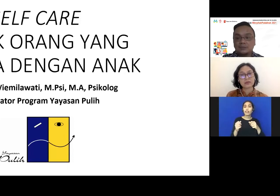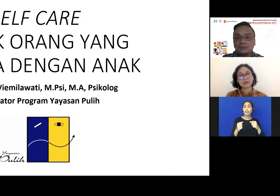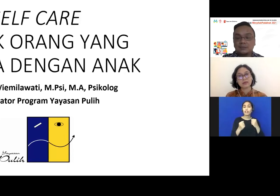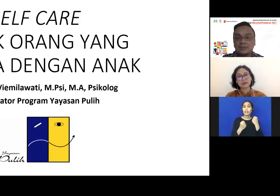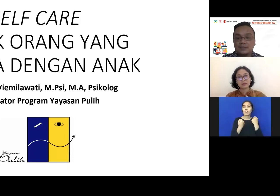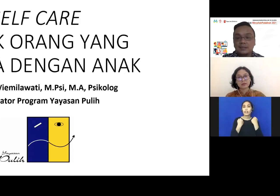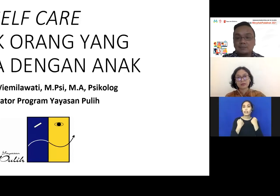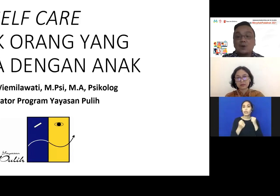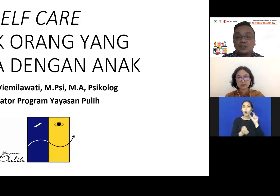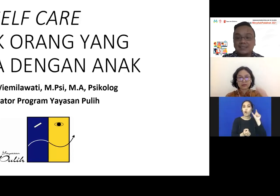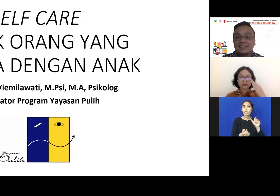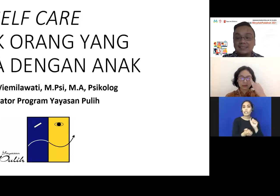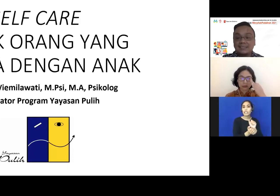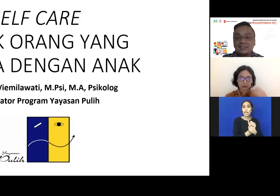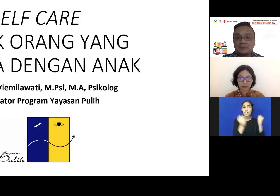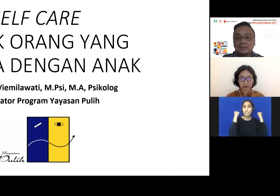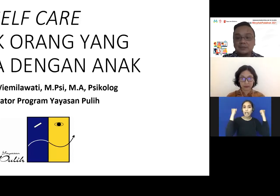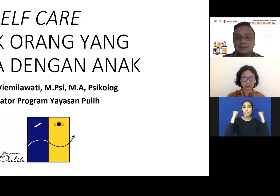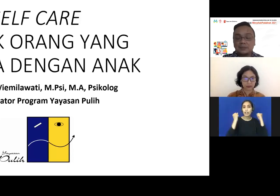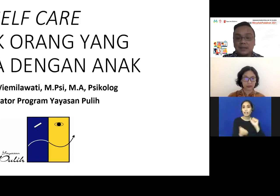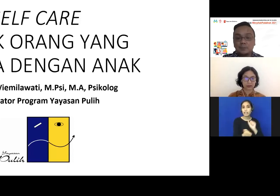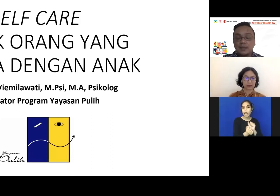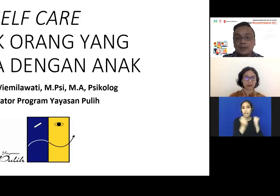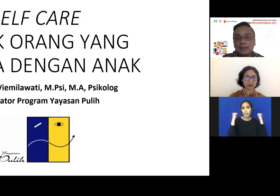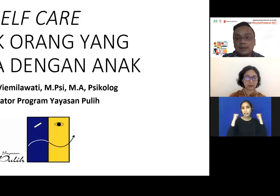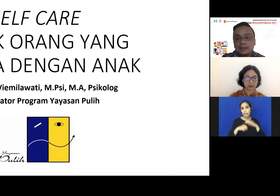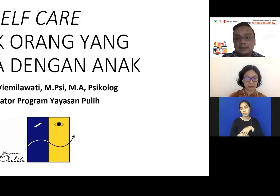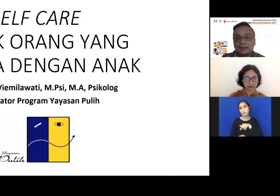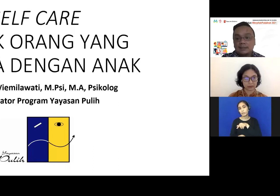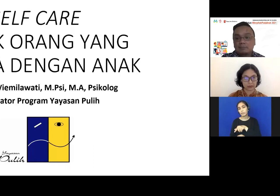harus menolong dirinya sendiri seperti itu. Nah,